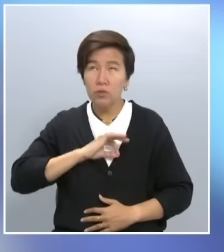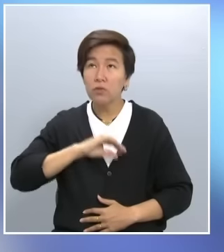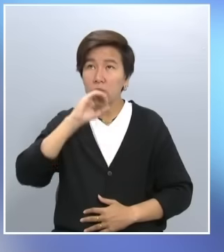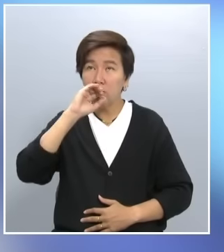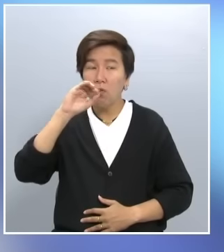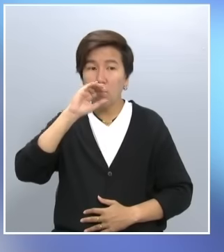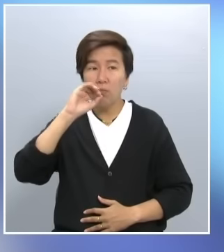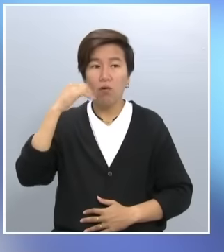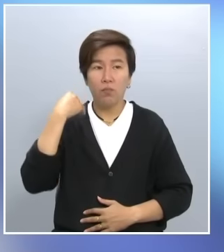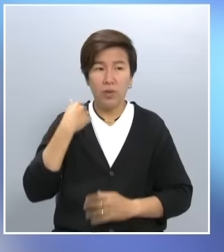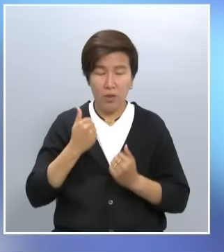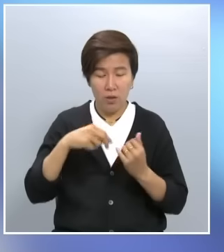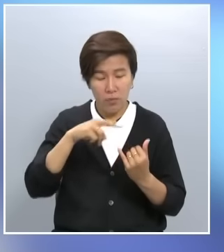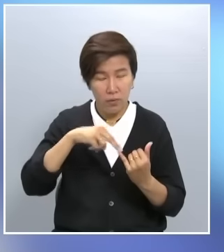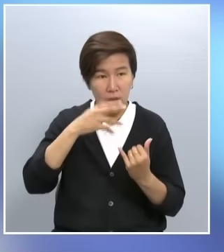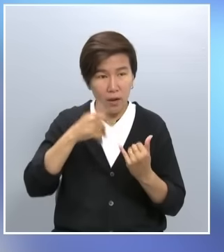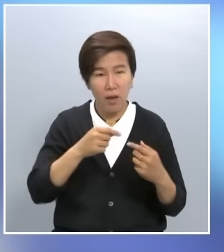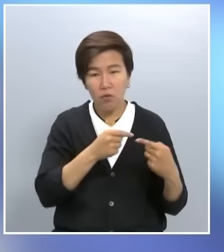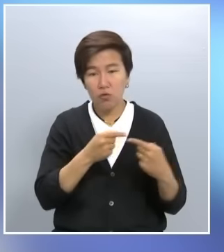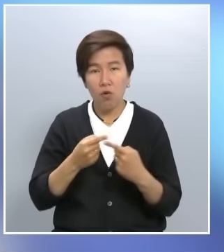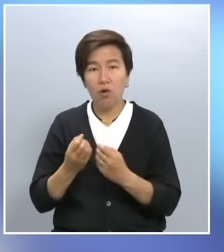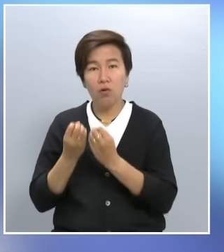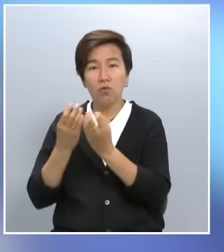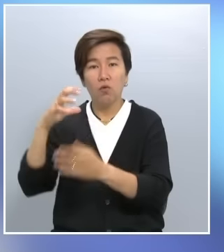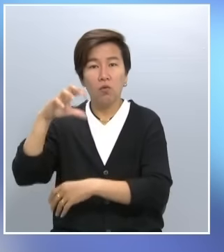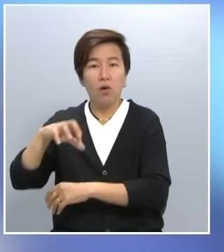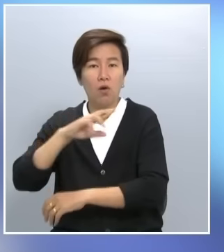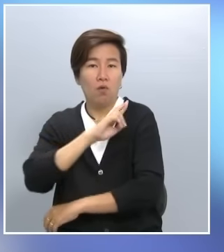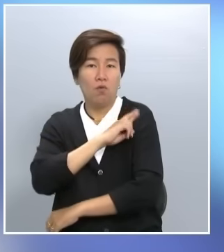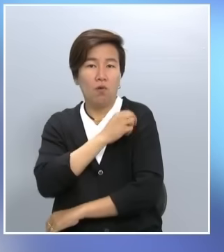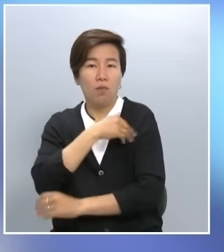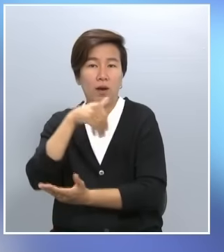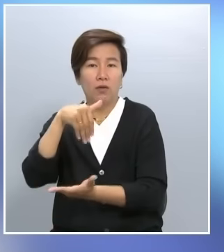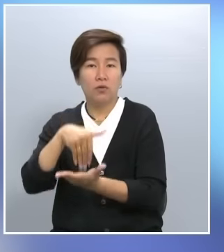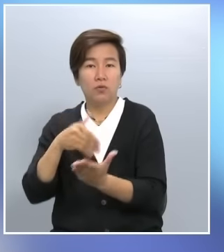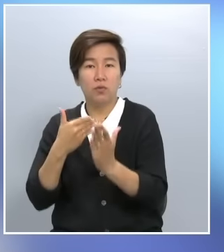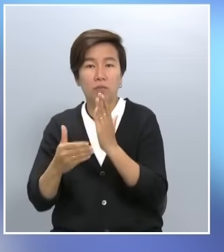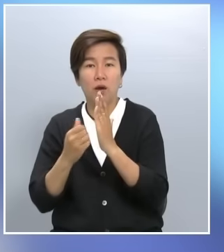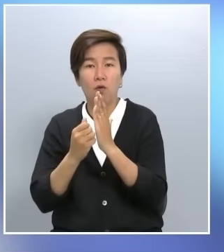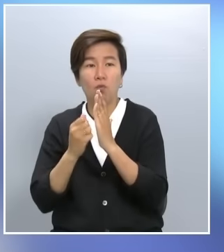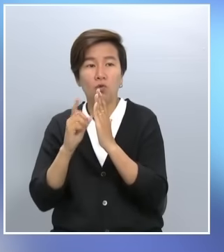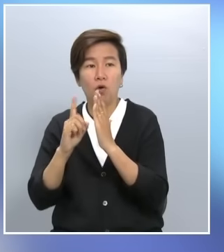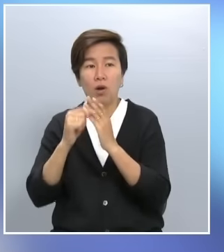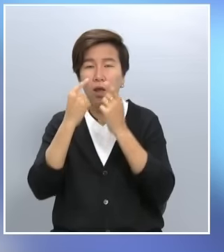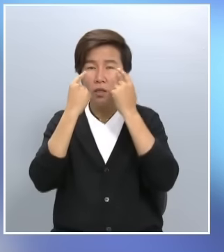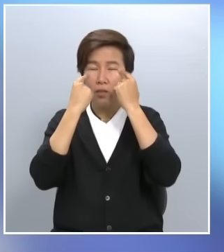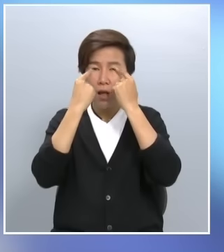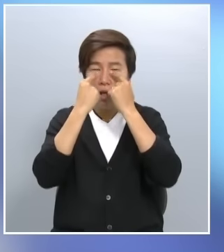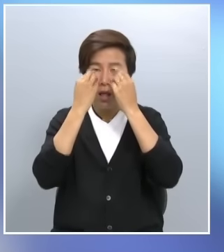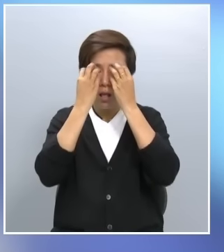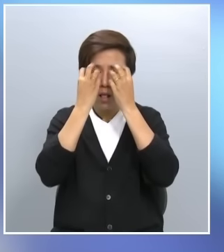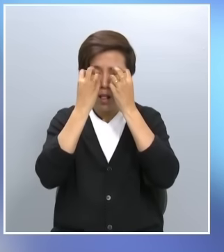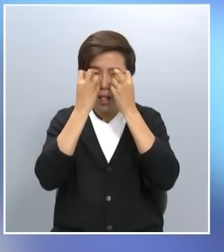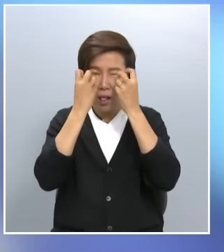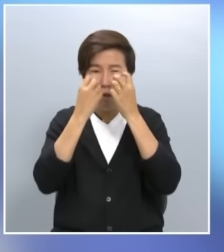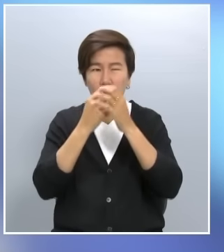พยาบาลเบื้องต้นเสร็จก็นำตัวส่งต่อที่โรงพยาบาลศูนย์อุดรธานีน้ำตดไปทำลายเนื้อเยื่อดวงตาทั้งสองข้างอาจจะถึงขั้นม